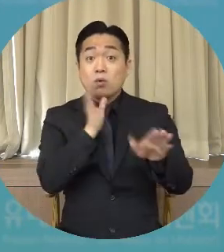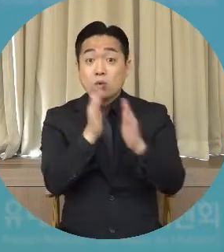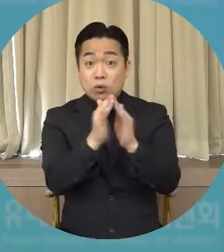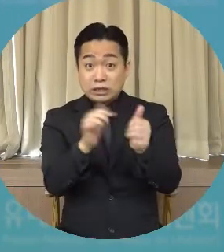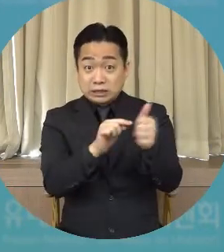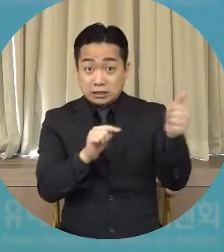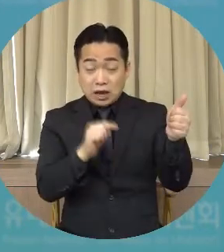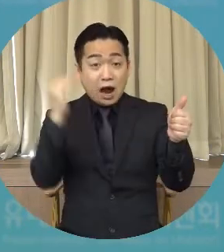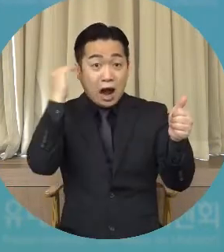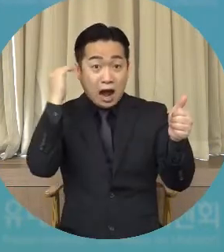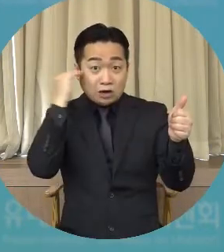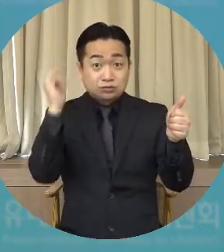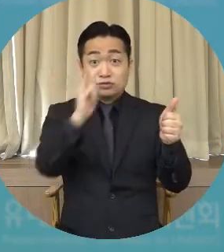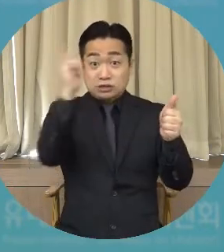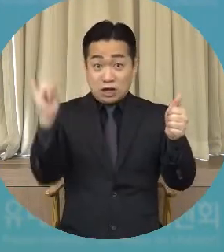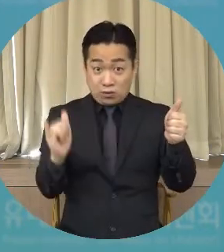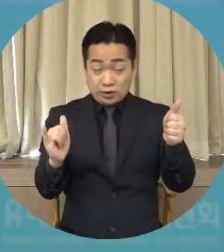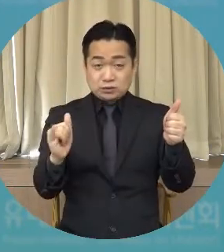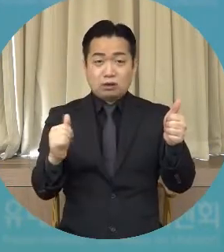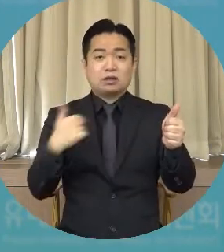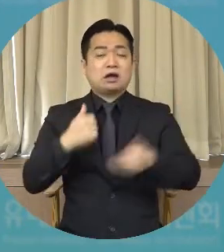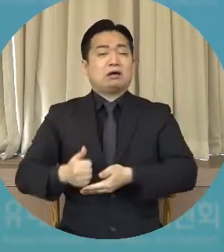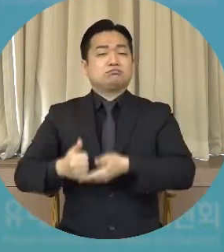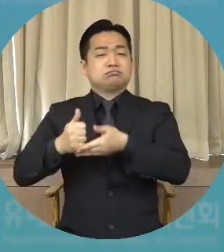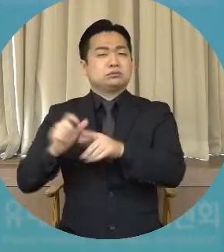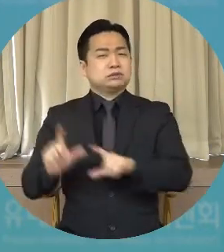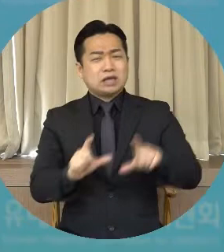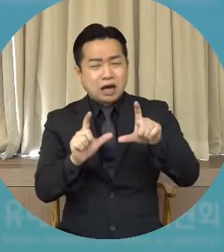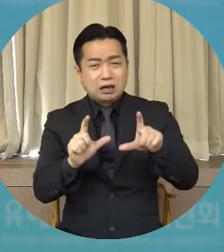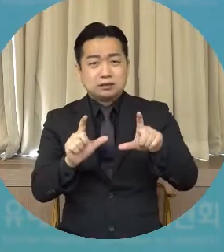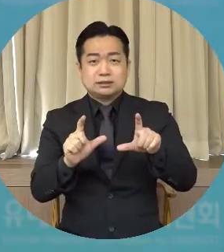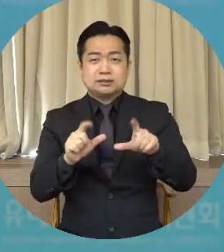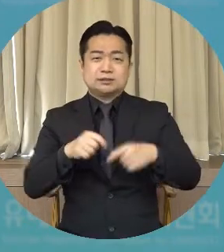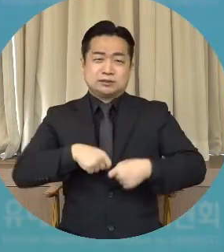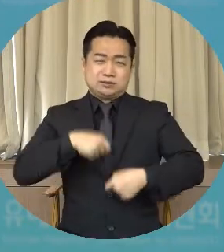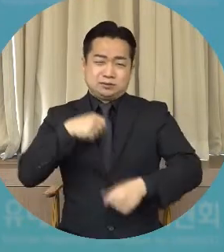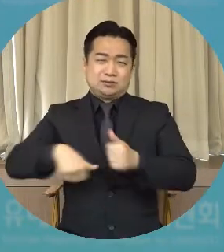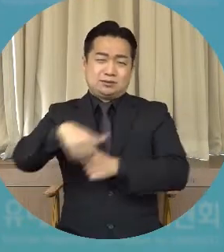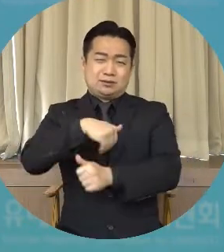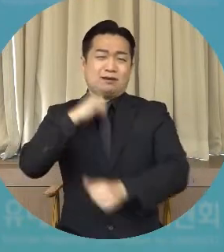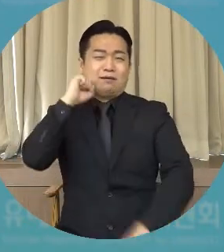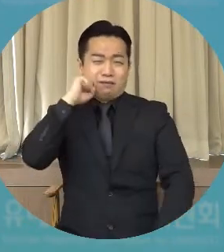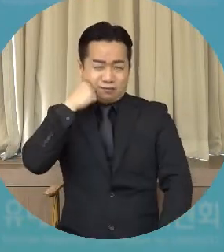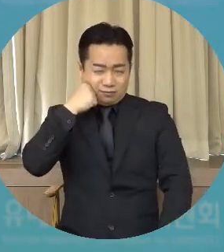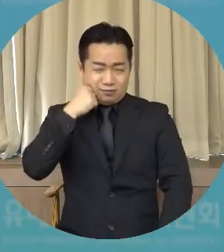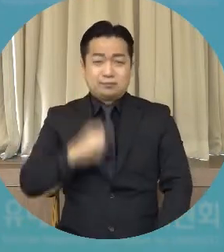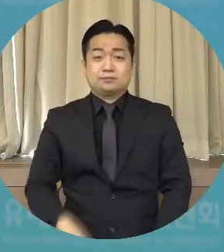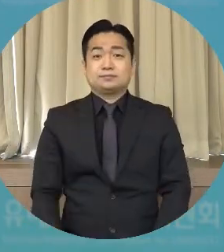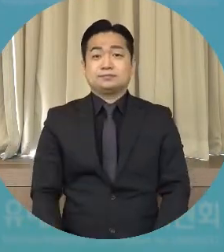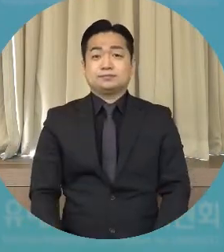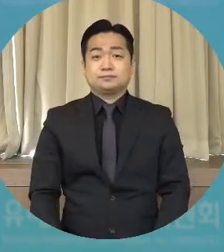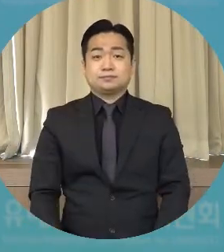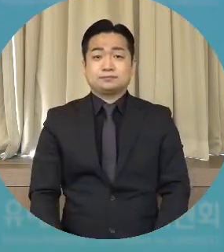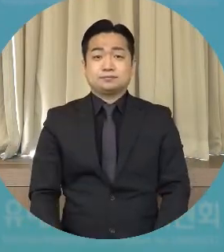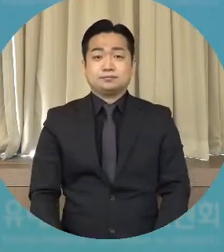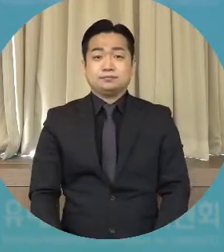사회에서 존엄한 일상을 영위하기에 어려운 환경에 처해 있습니다.